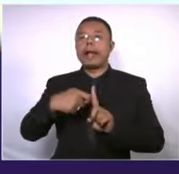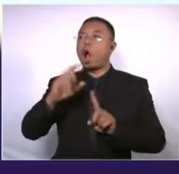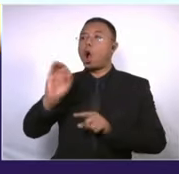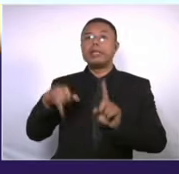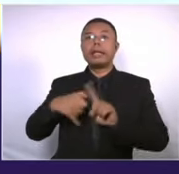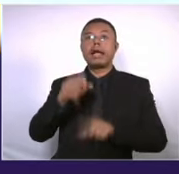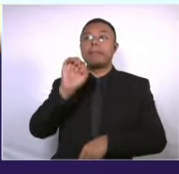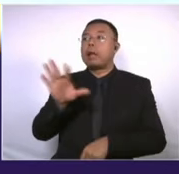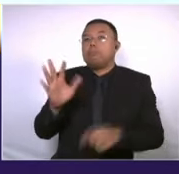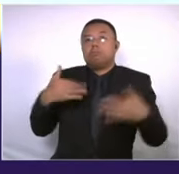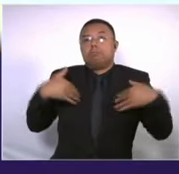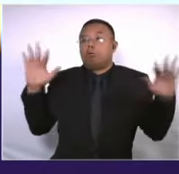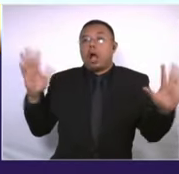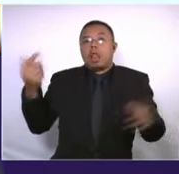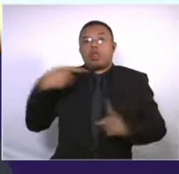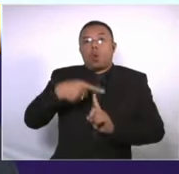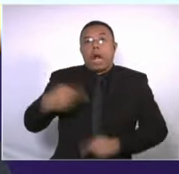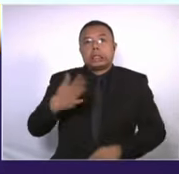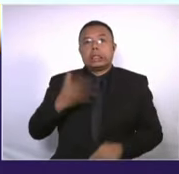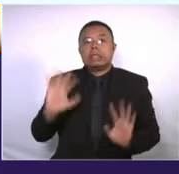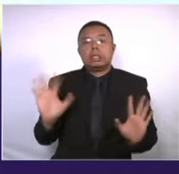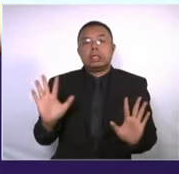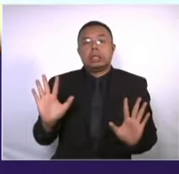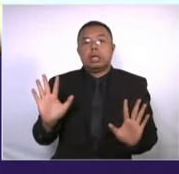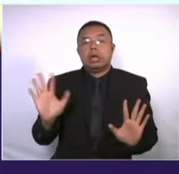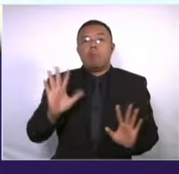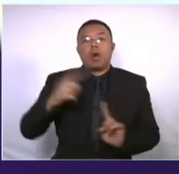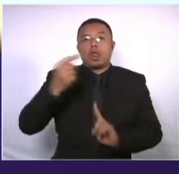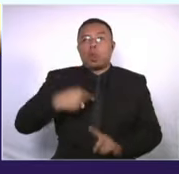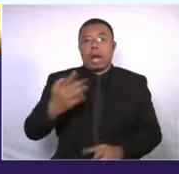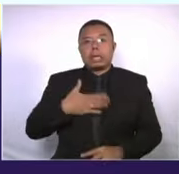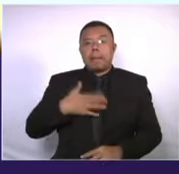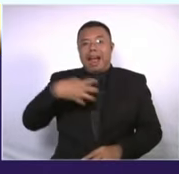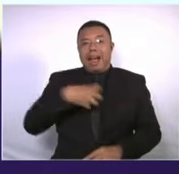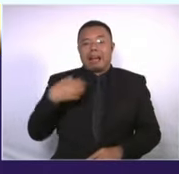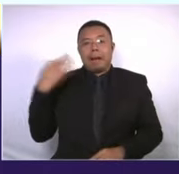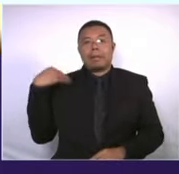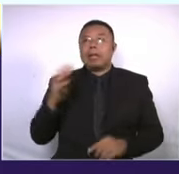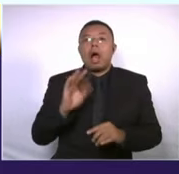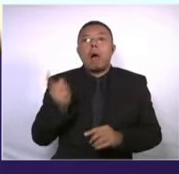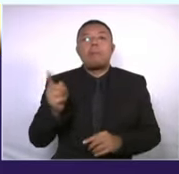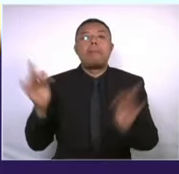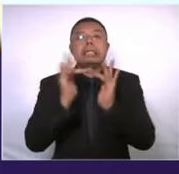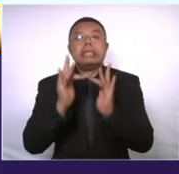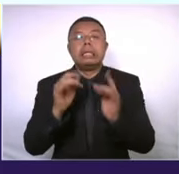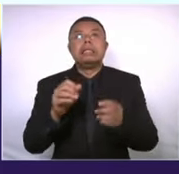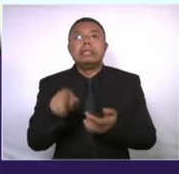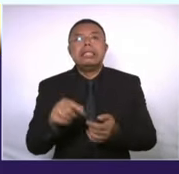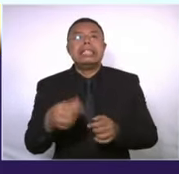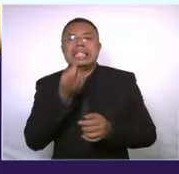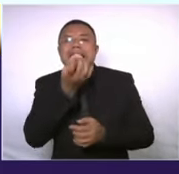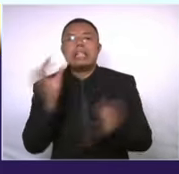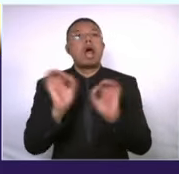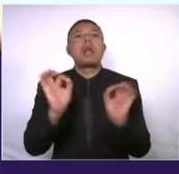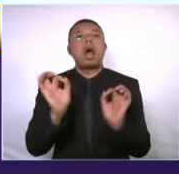itu bukan kewenangan kami itu bukan kewenangan kami karena mereka ilegal tidak terdaftar